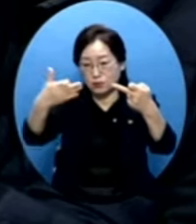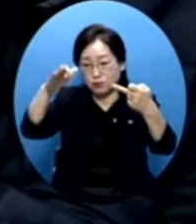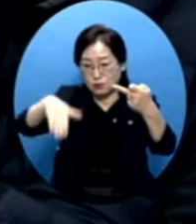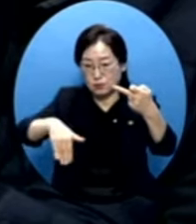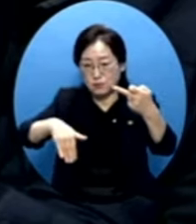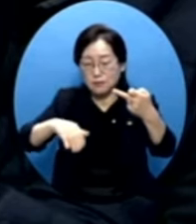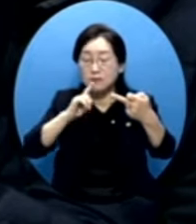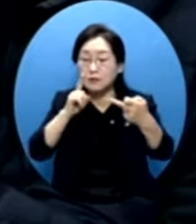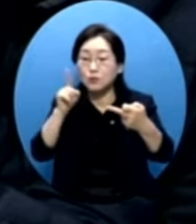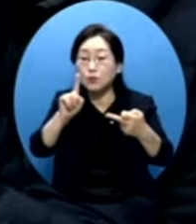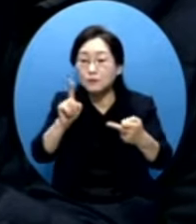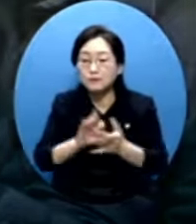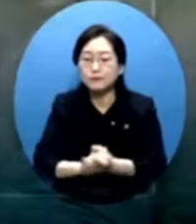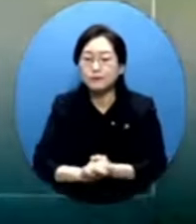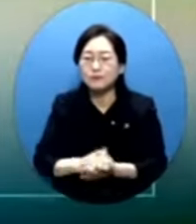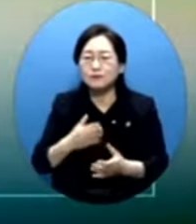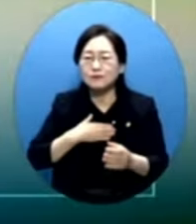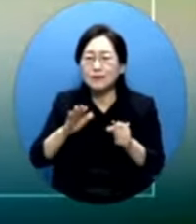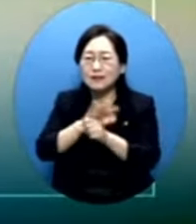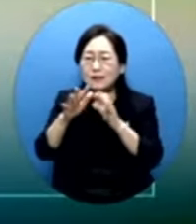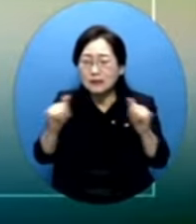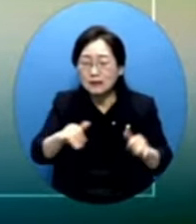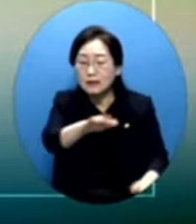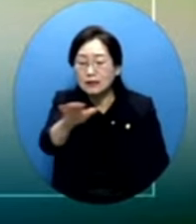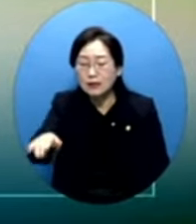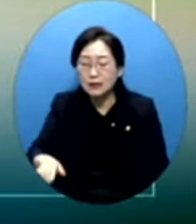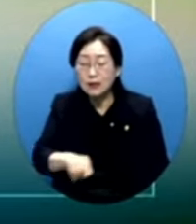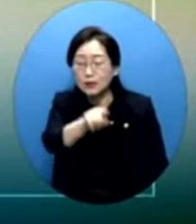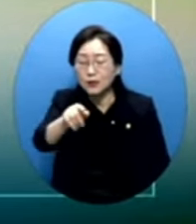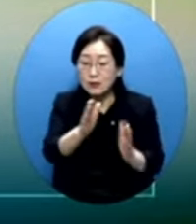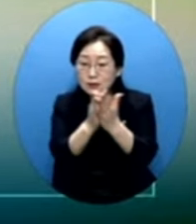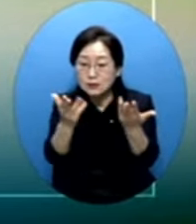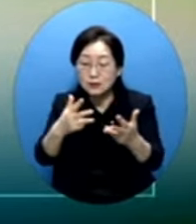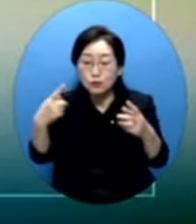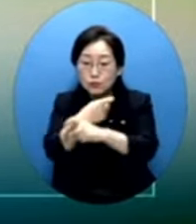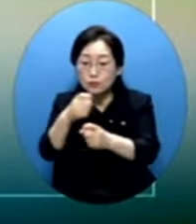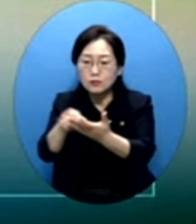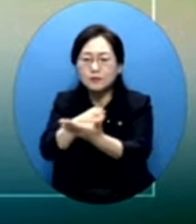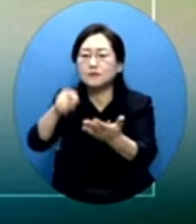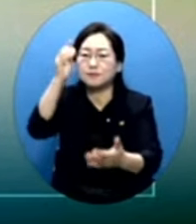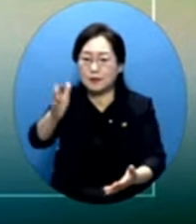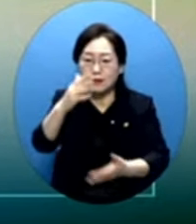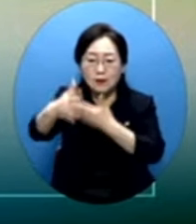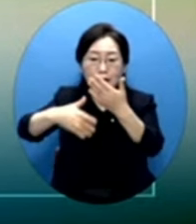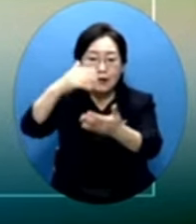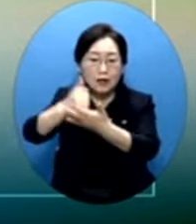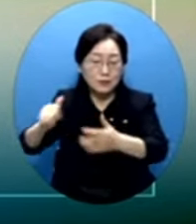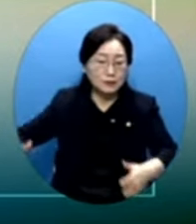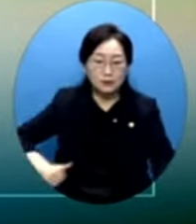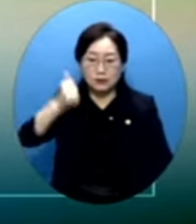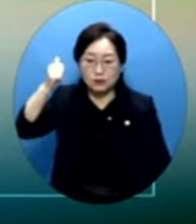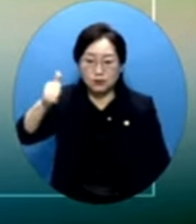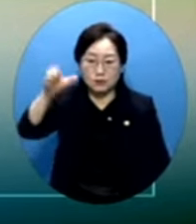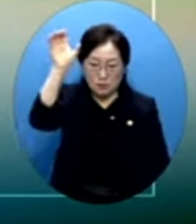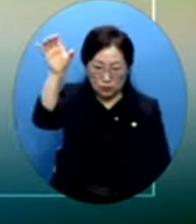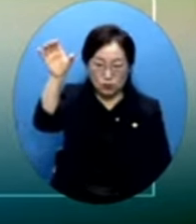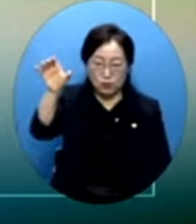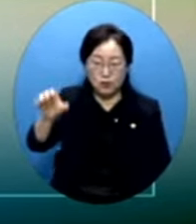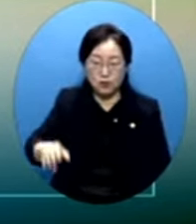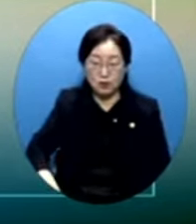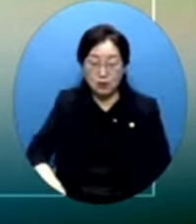같은 말씀이 있었습니다 내 사랑하는 자들아 너희가 친히 원수를 갚지 말고 하나님의 진노하심에 맡기라